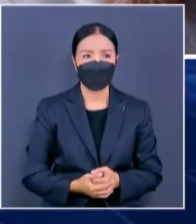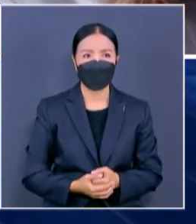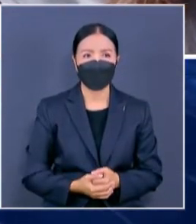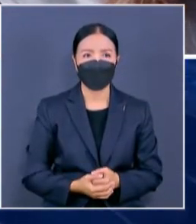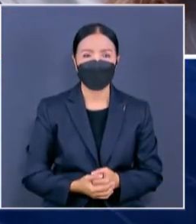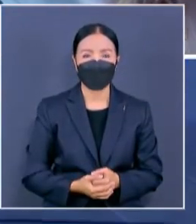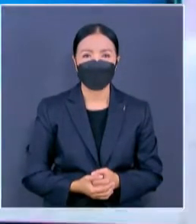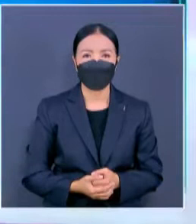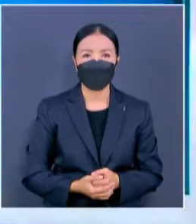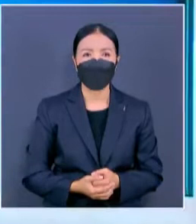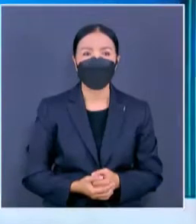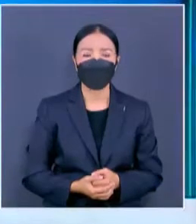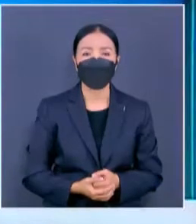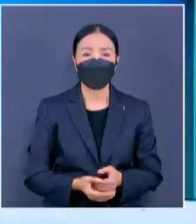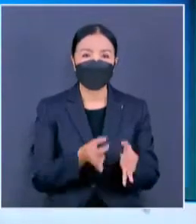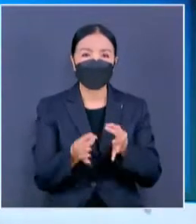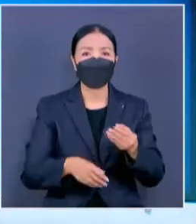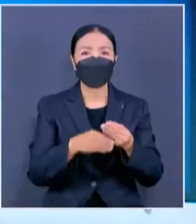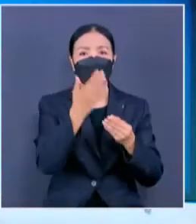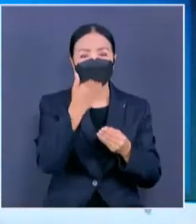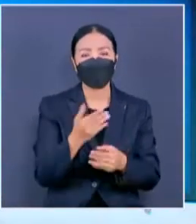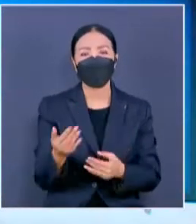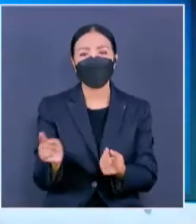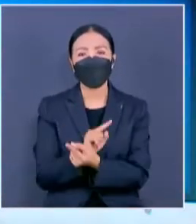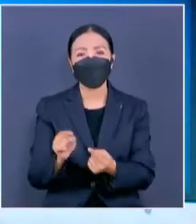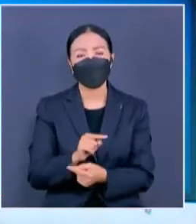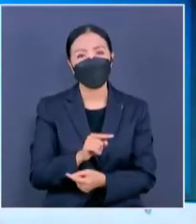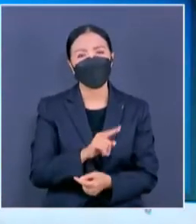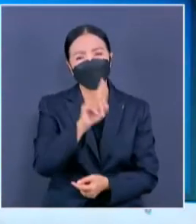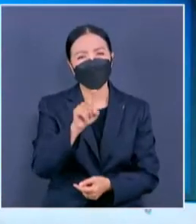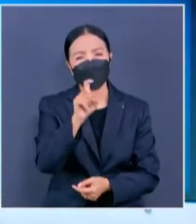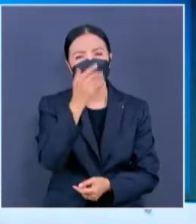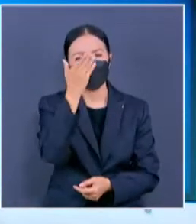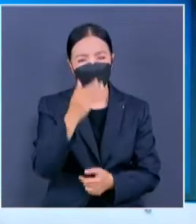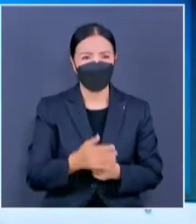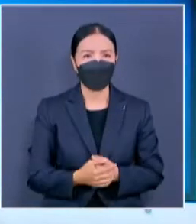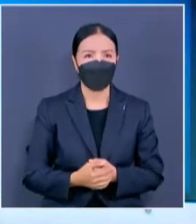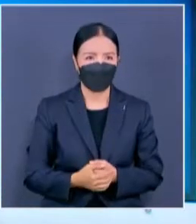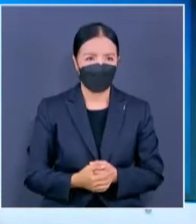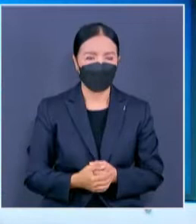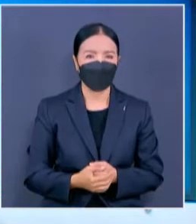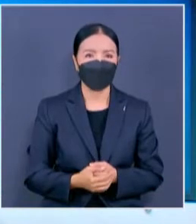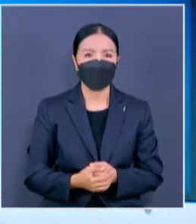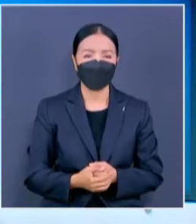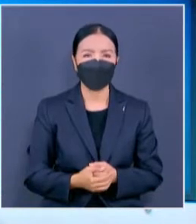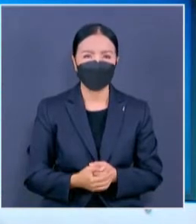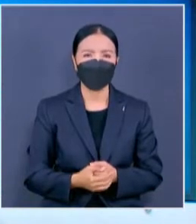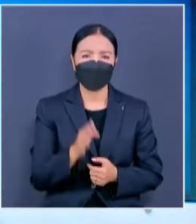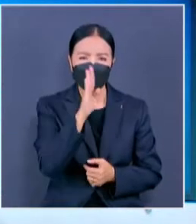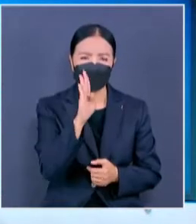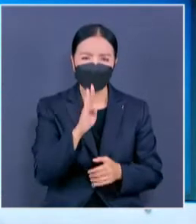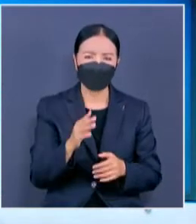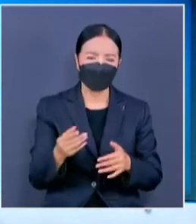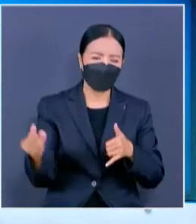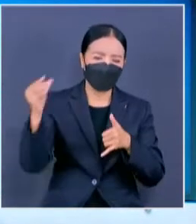นะ คือชี้แจงเพิ่มเติมเพราะว่าสังคมตั้งคำถามจากที่นำเสนอข่าวกันไปว่าเหตุการณ์เกิดขึ้นฝ่ายหญิงเป็นผู้ถูกกระ